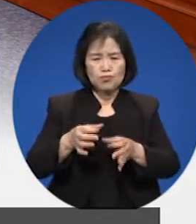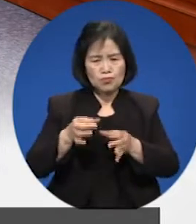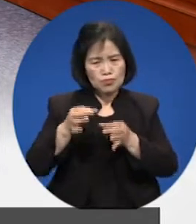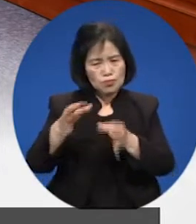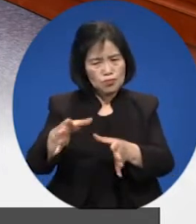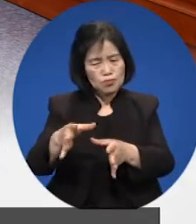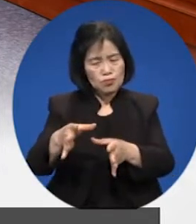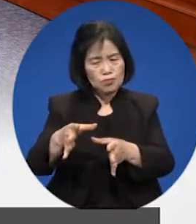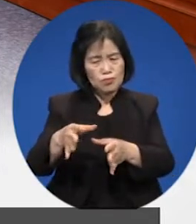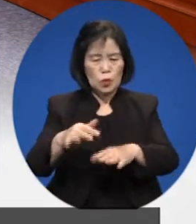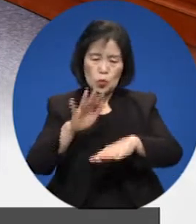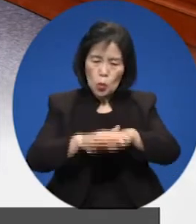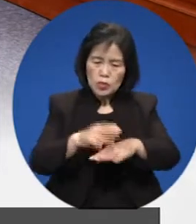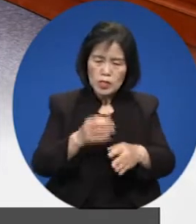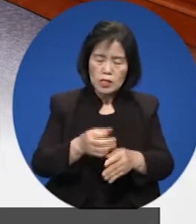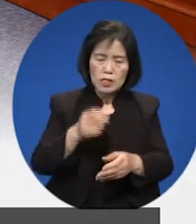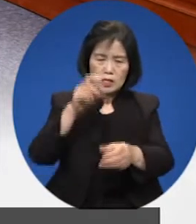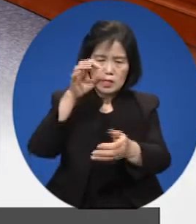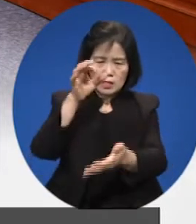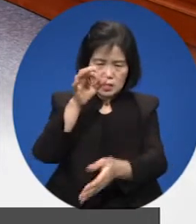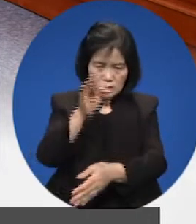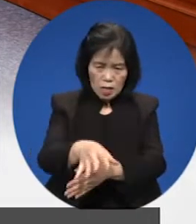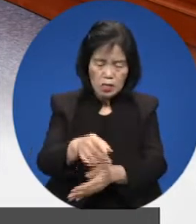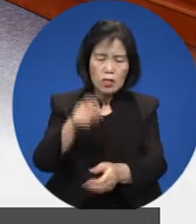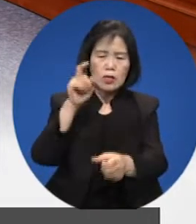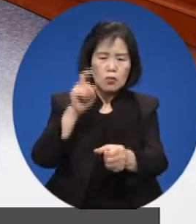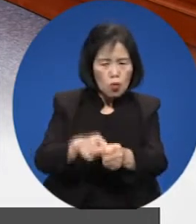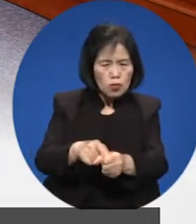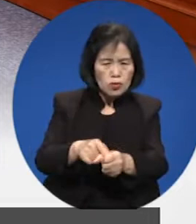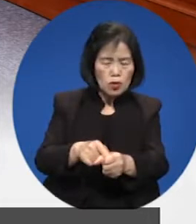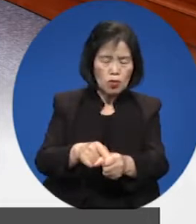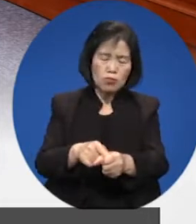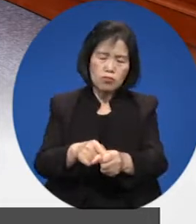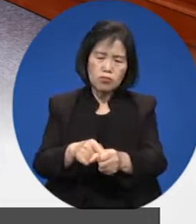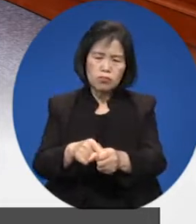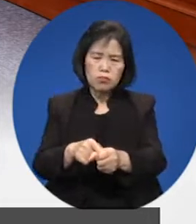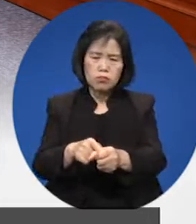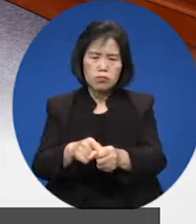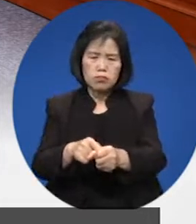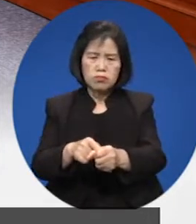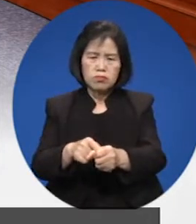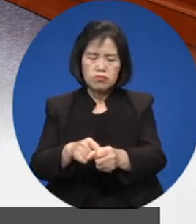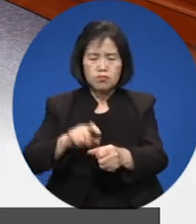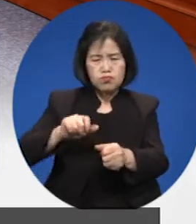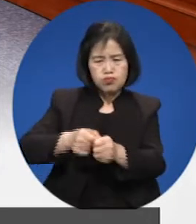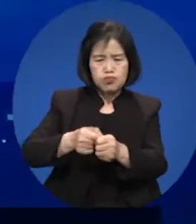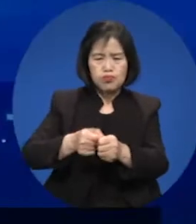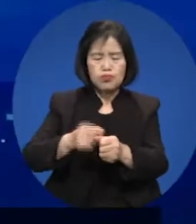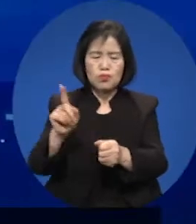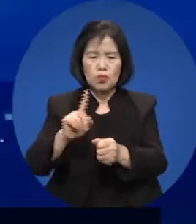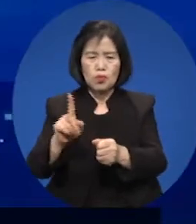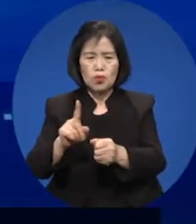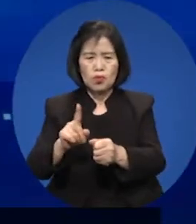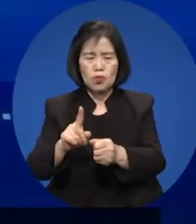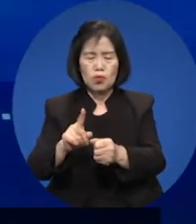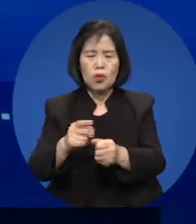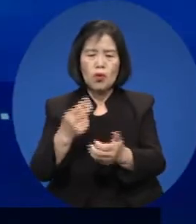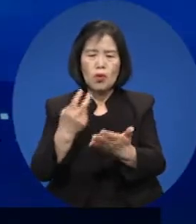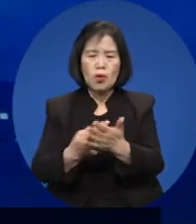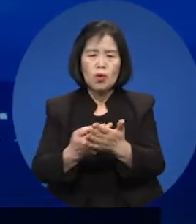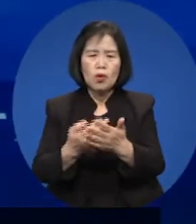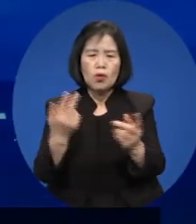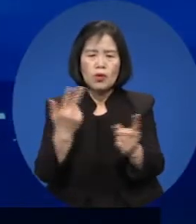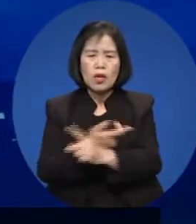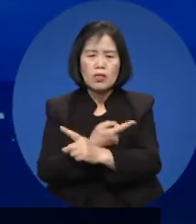위반되는 그런 어떤 그 판결을 상당히 미미한 상태입니다 그렇다는 농지법 개정 무엇을 어떻게 만져야 면 될지 먼저